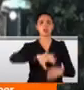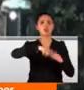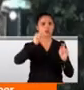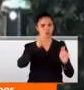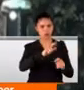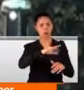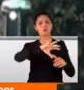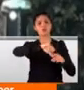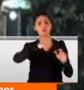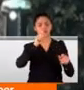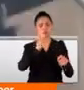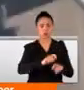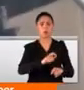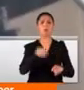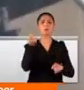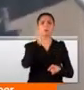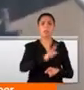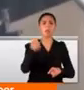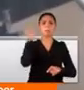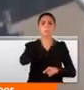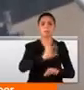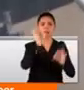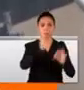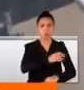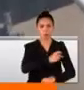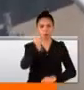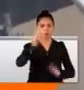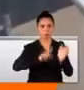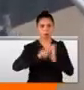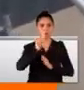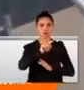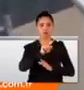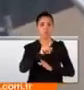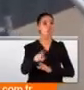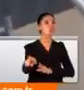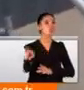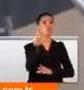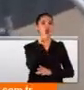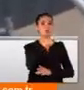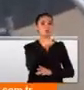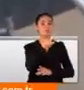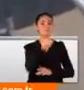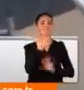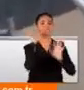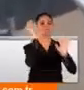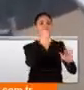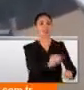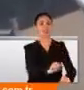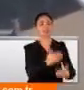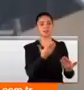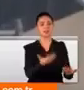Çaldılar, çaldılar, çaldılar. Her seferinde kaçmayı başardılar. Ama sonunda çekirgelikleri